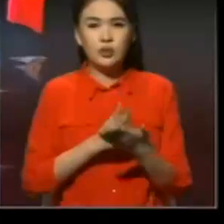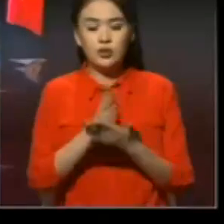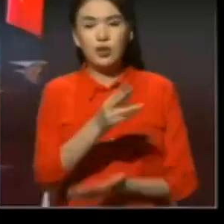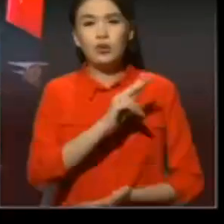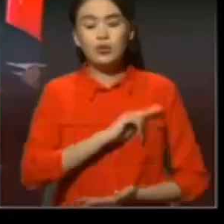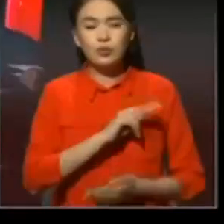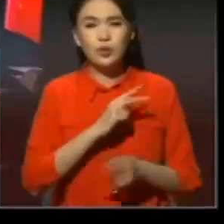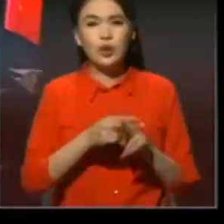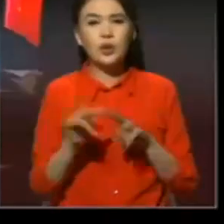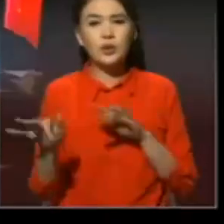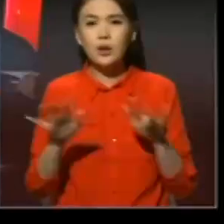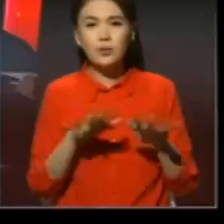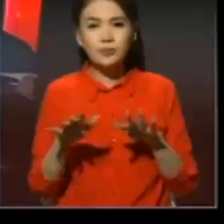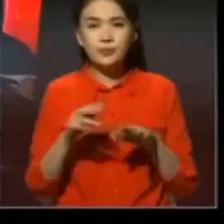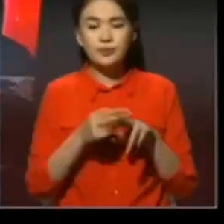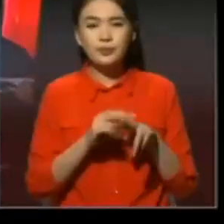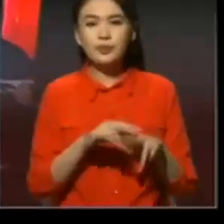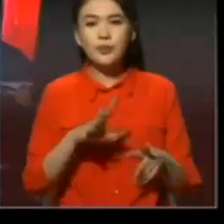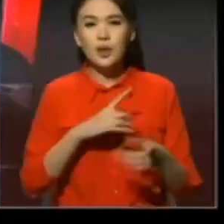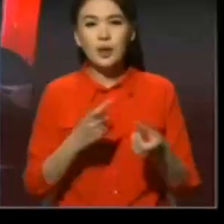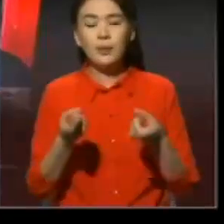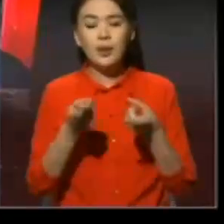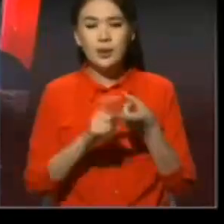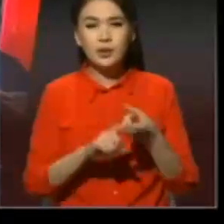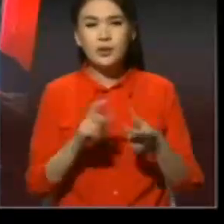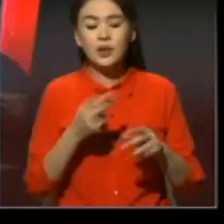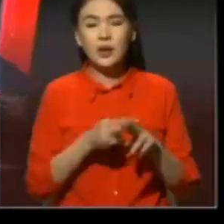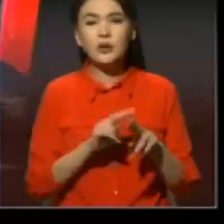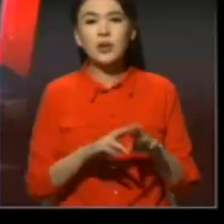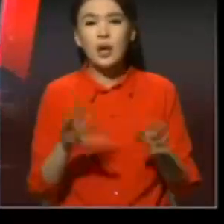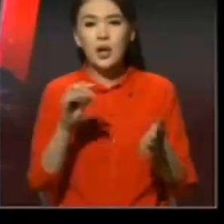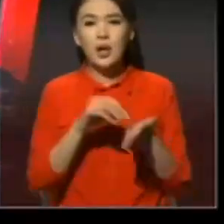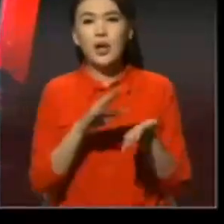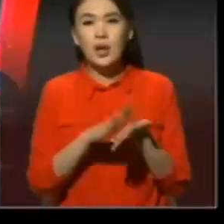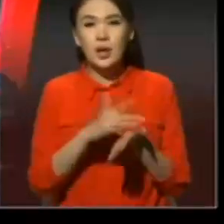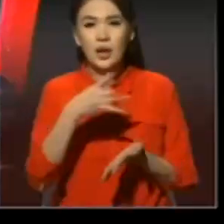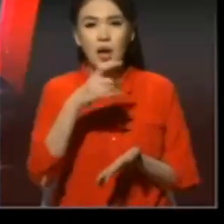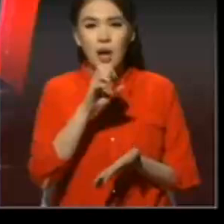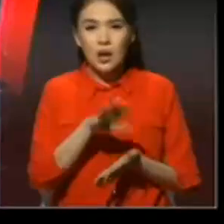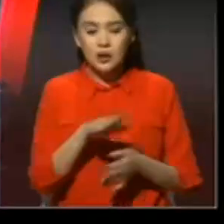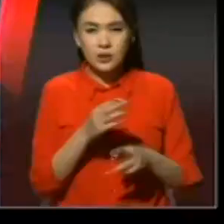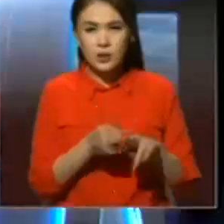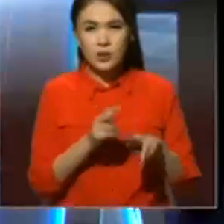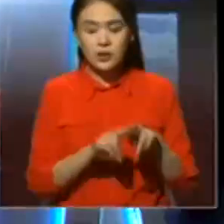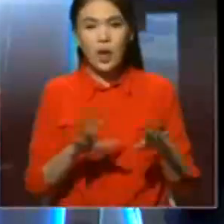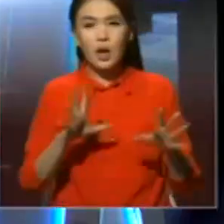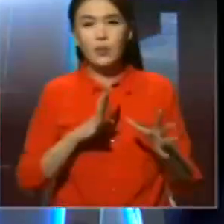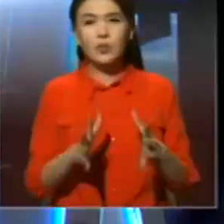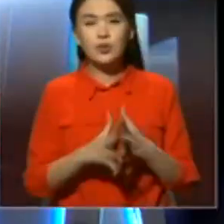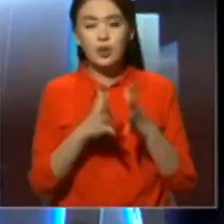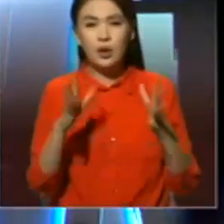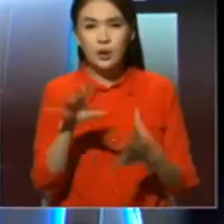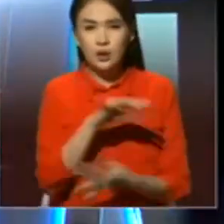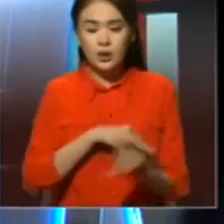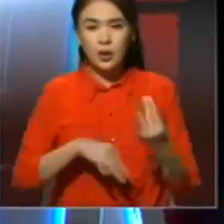байланысты, іс-шаралар, дәріптеу мәселелерге байланысты іс-шараларды өткізуге гранттар мәселесі. Оны көтеріп отырмыз бүгінгі таңда.